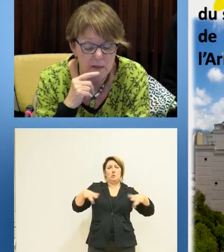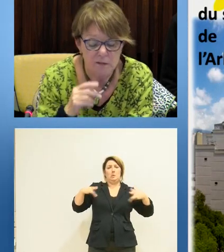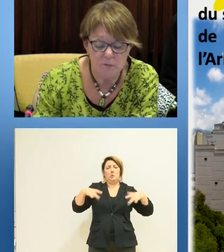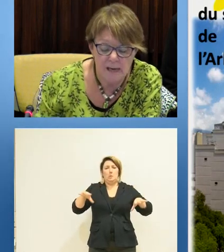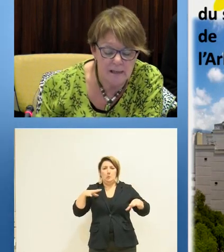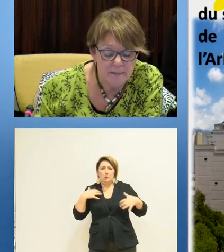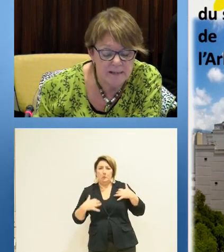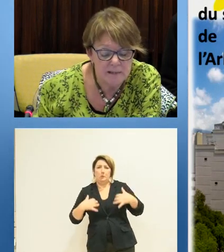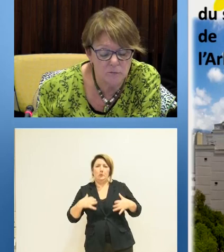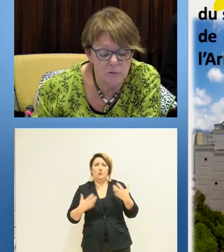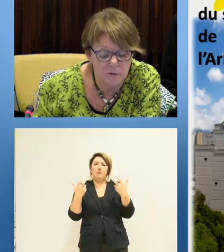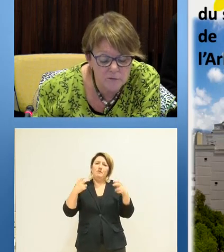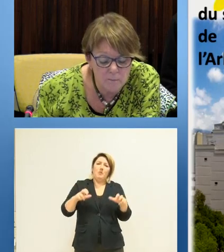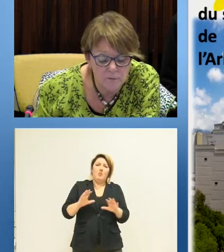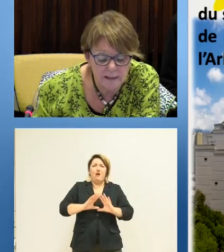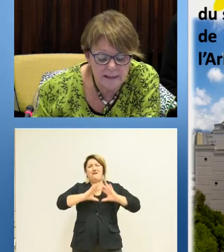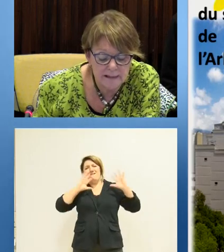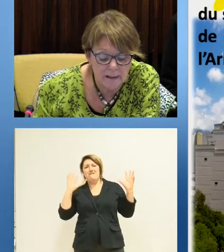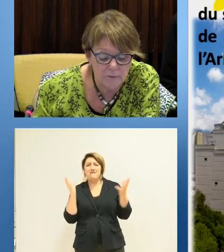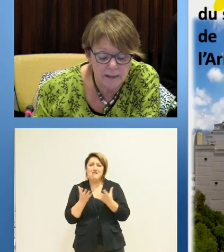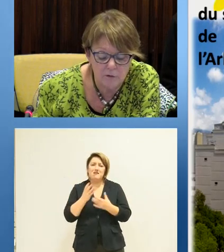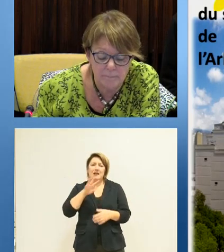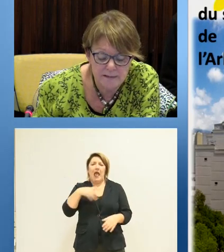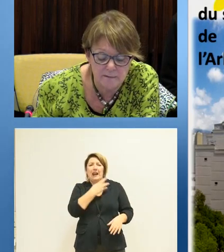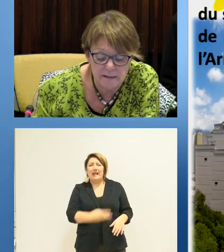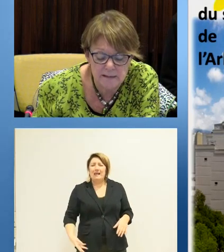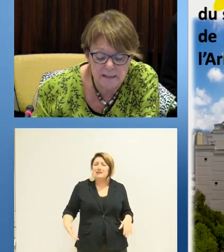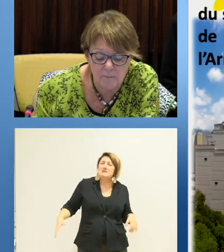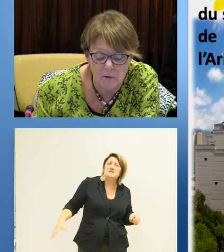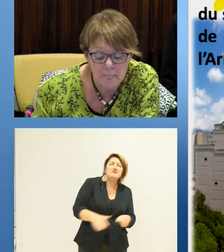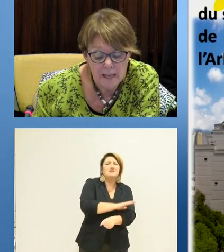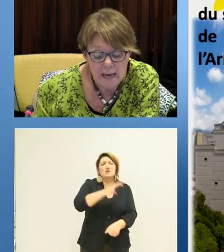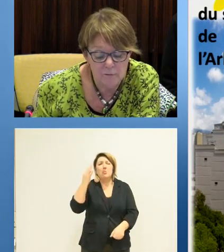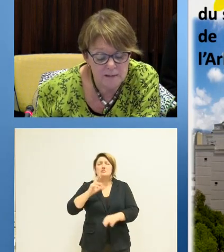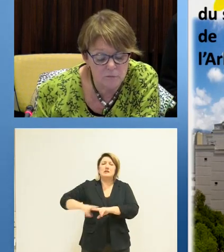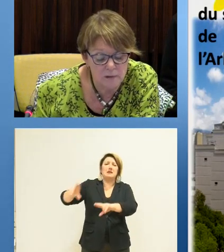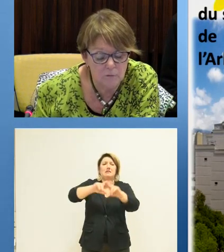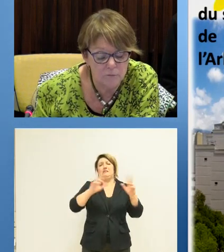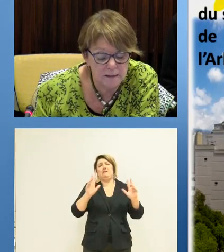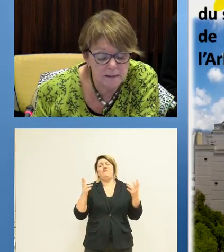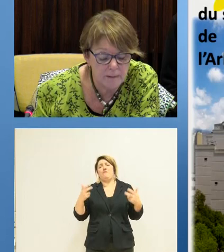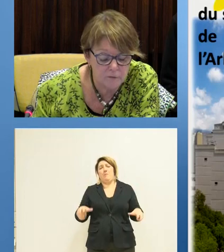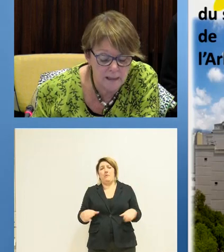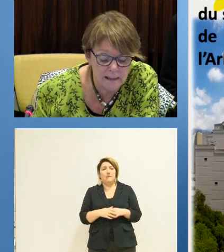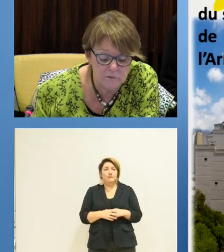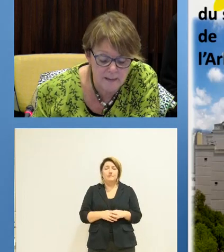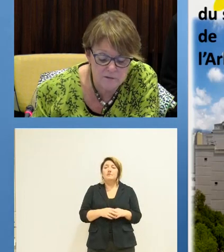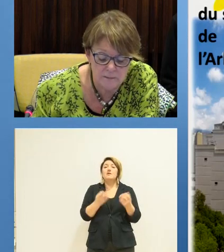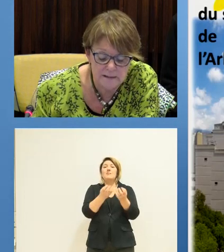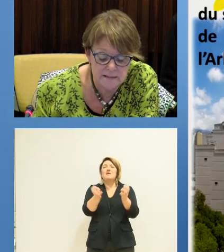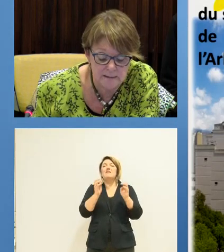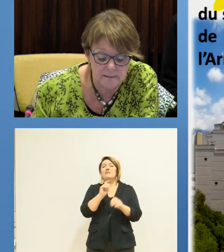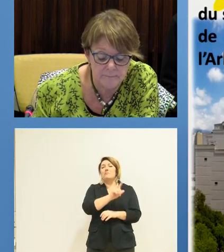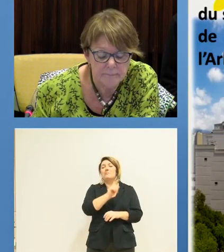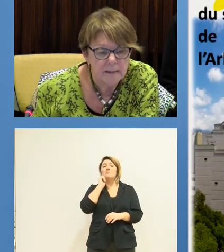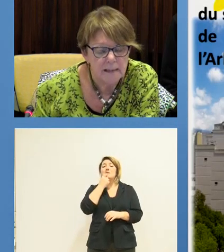sur la réhabilitation de l'ensemble de la galerie de l'arlequin comme présenté initialement à l'occasion de la revue technique partenariale de mars